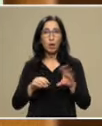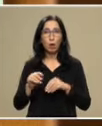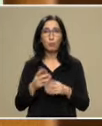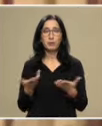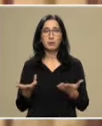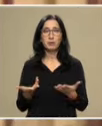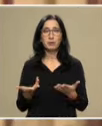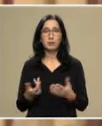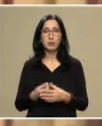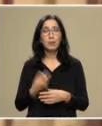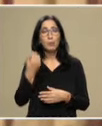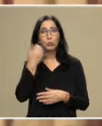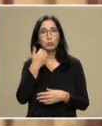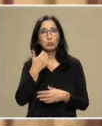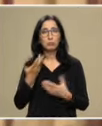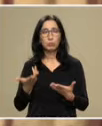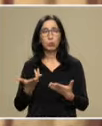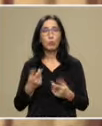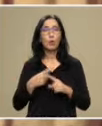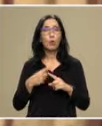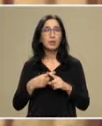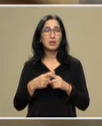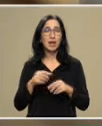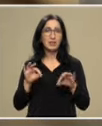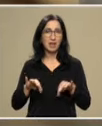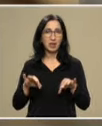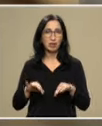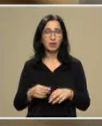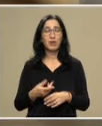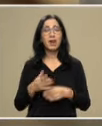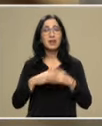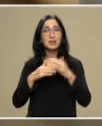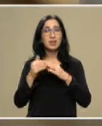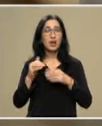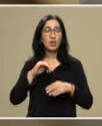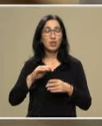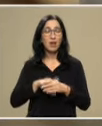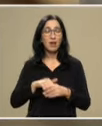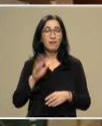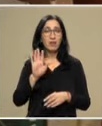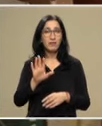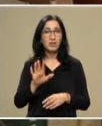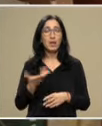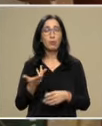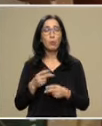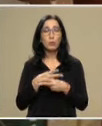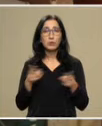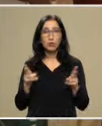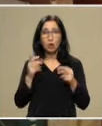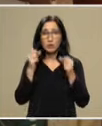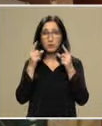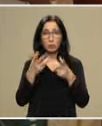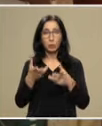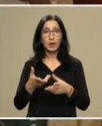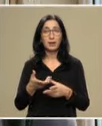много по-добри хуманитарни качества. Изгражда в него много по-широк светоглед.